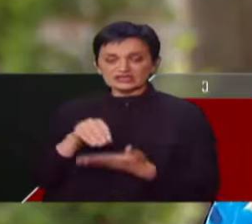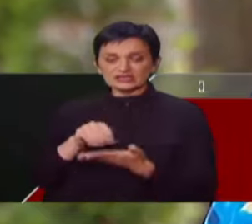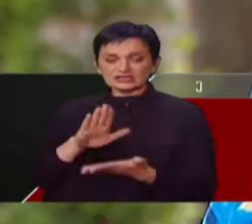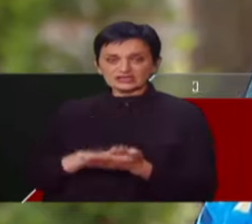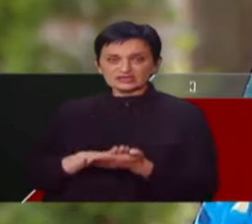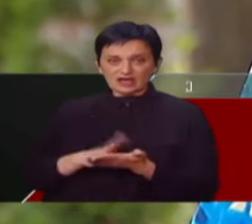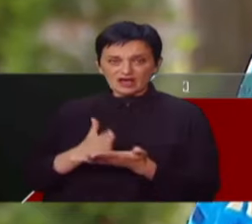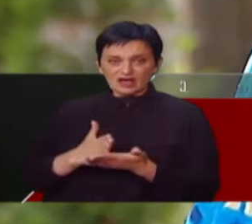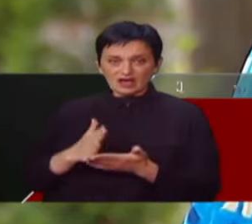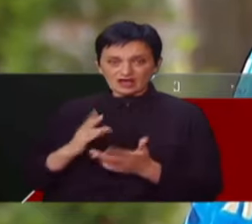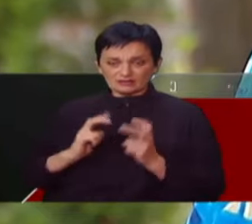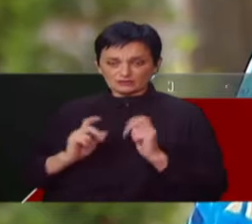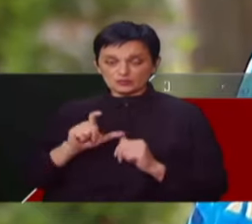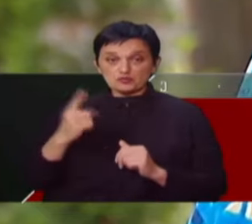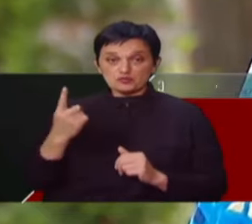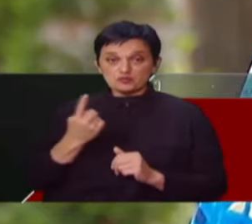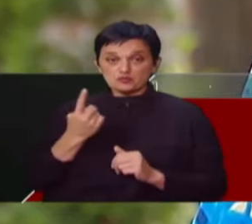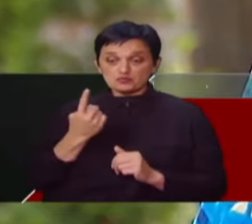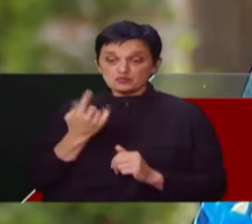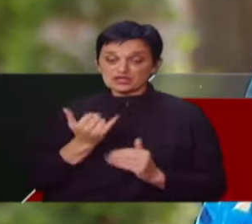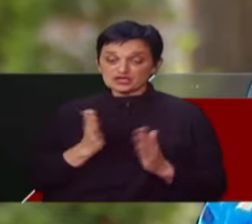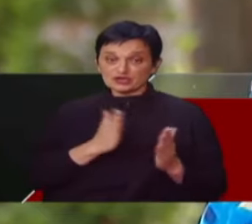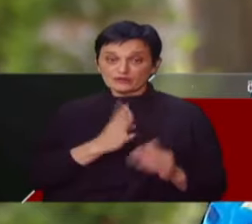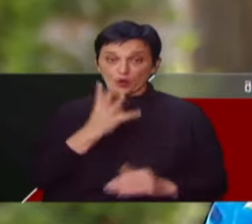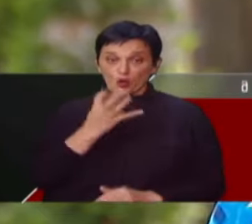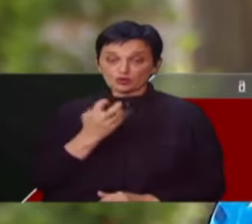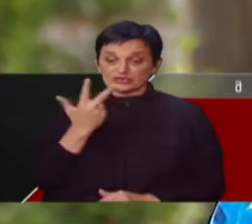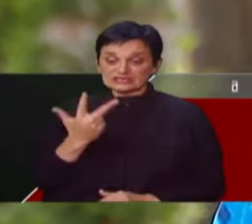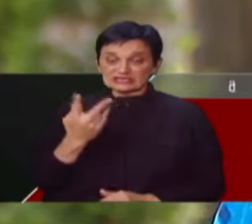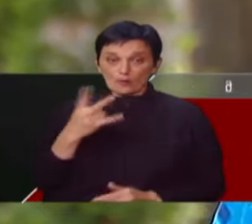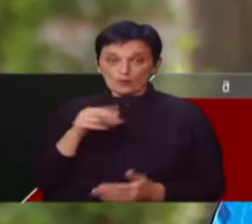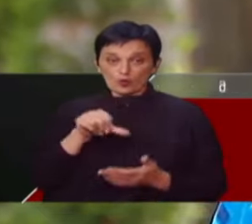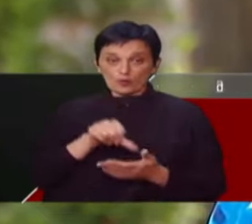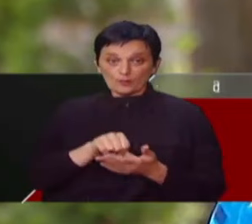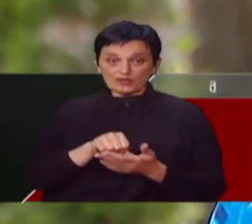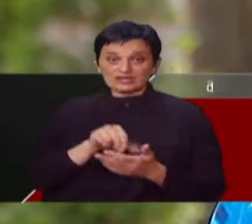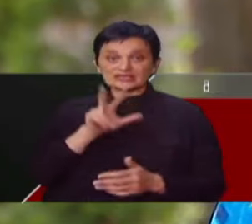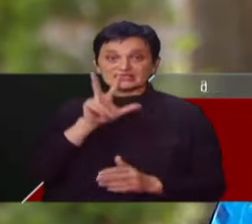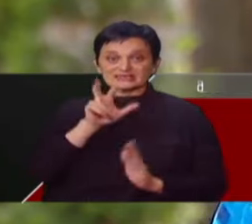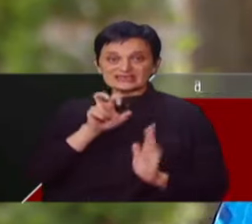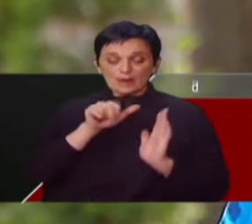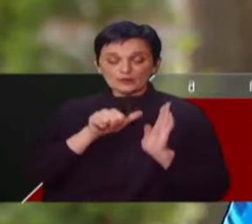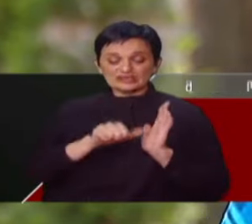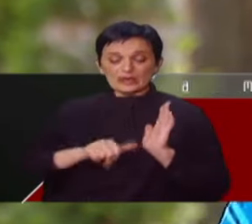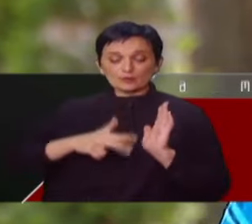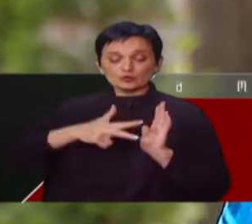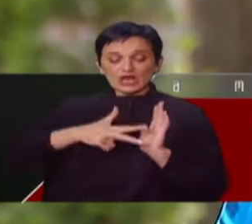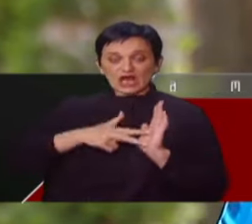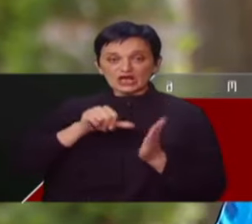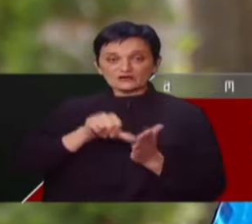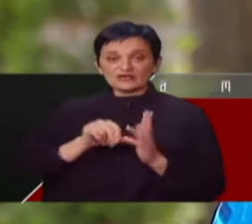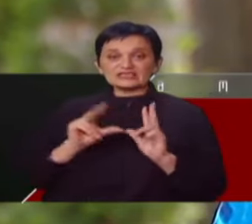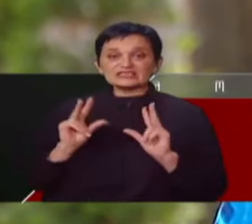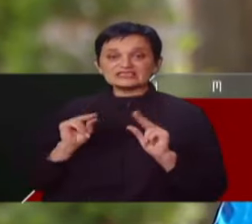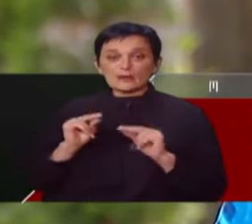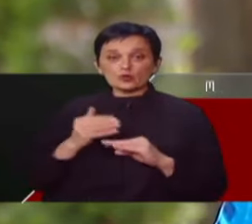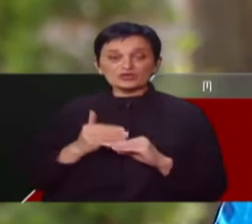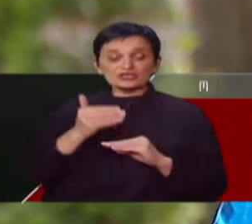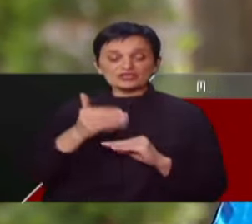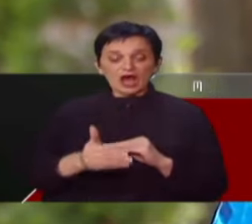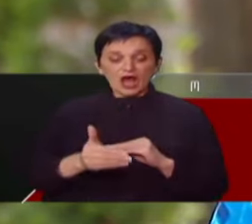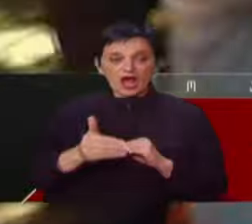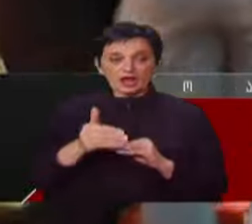დარეგისტრირებული. დღეს პირველ სესიაზე 403 უნდა გამოცხადდეს. დაბულიყო, აქედან გამოცხადა 368. საბედნიეროდ დაგვიანების